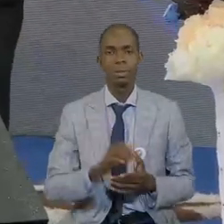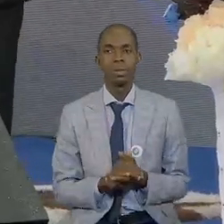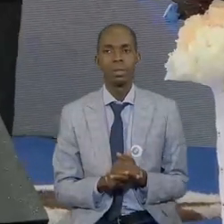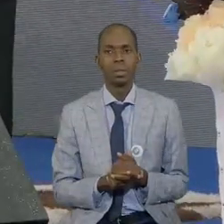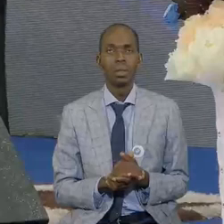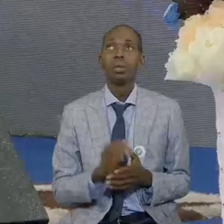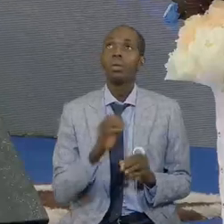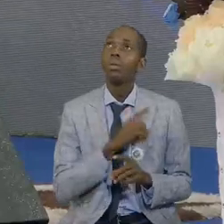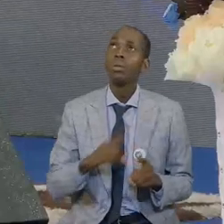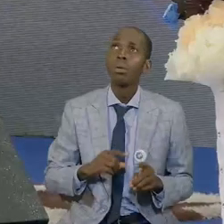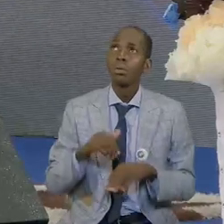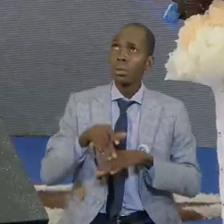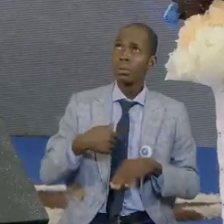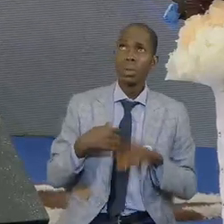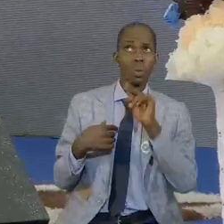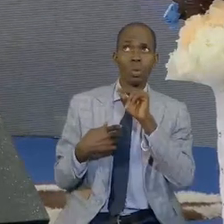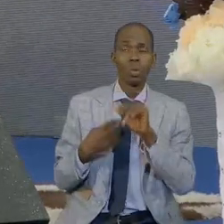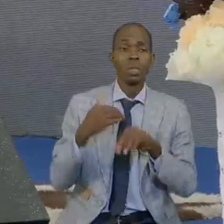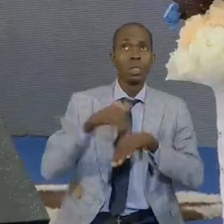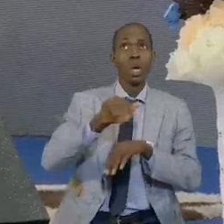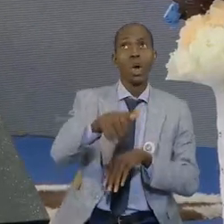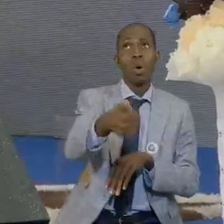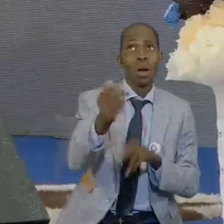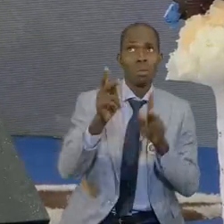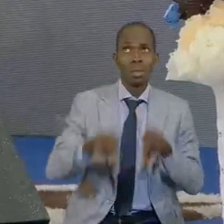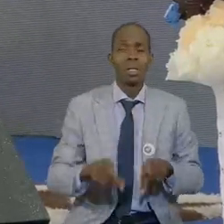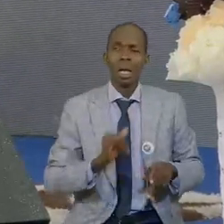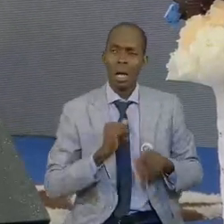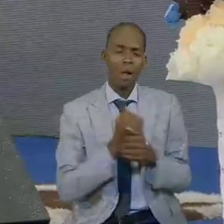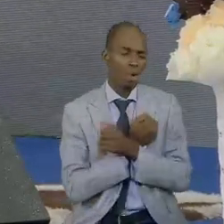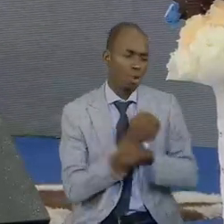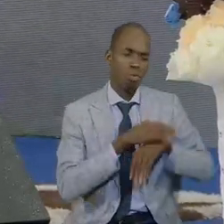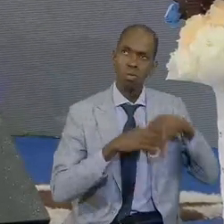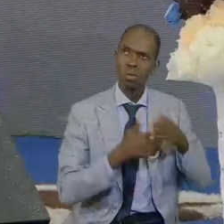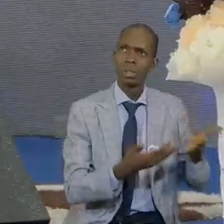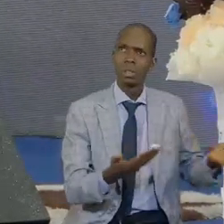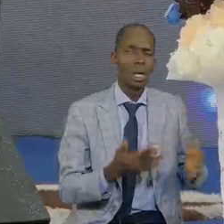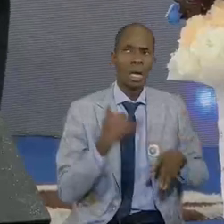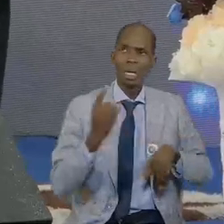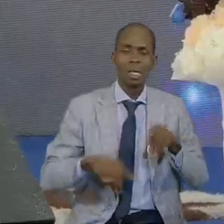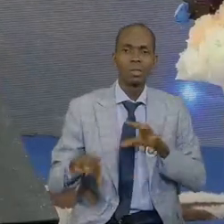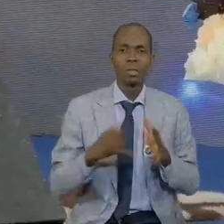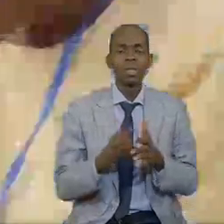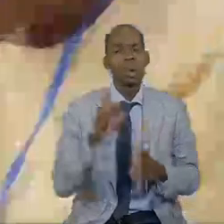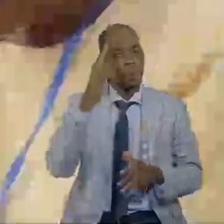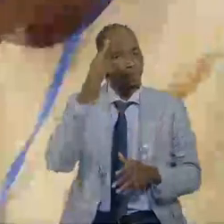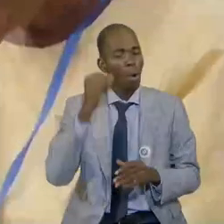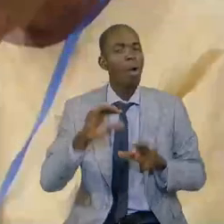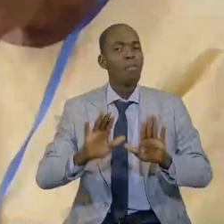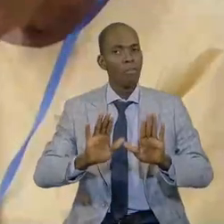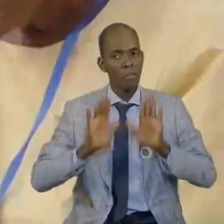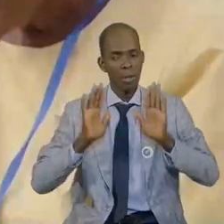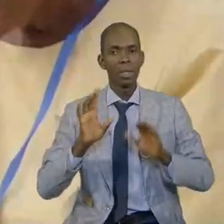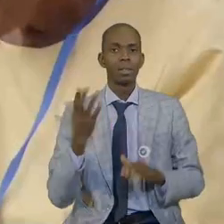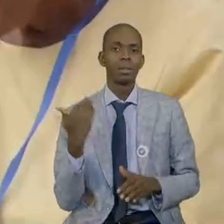Send another person that's getting out of my comfort zone. I cannot do that. He feared. Seigneur, envoie quelqu'un d'autre. Je